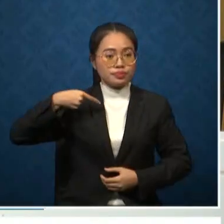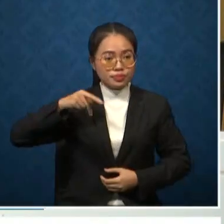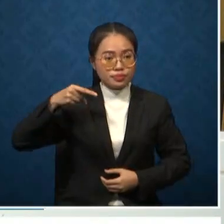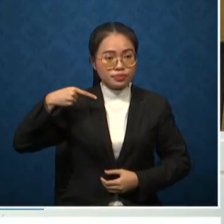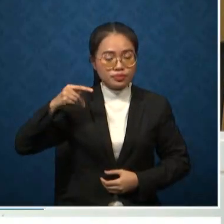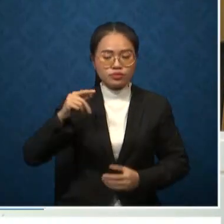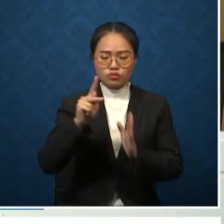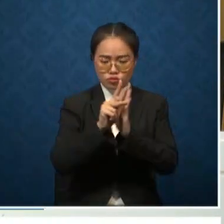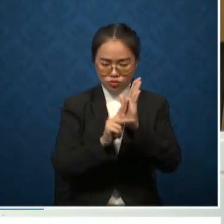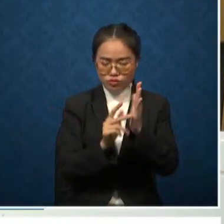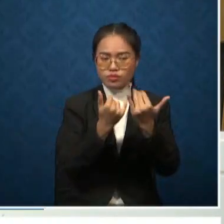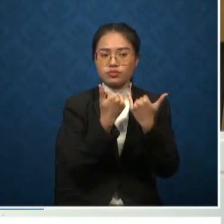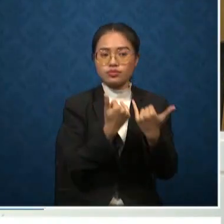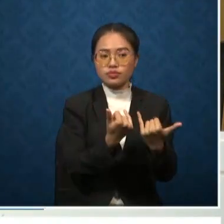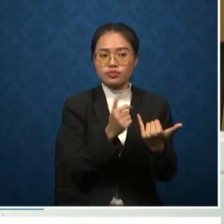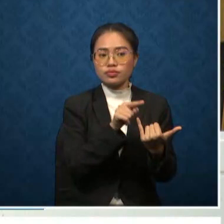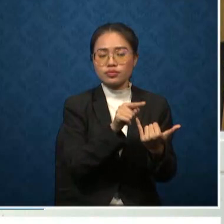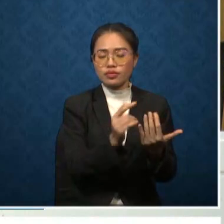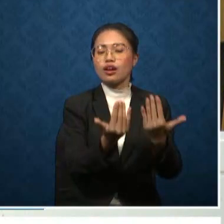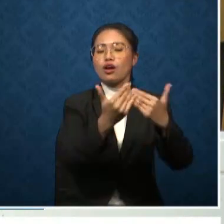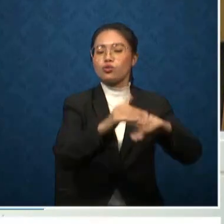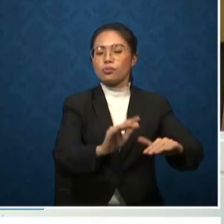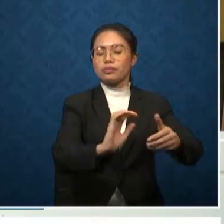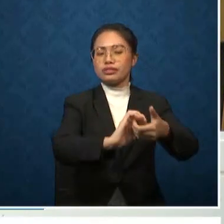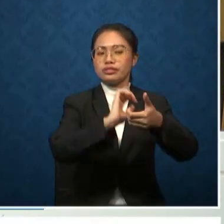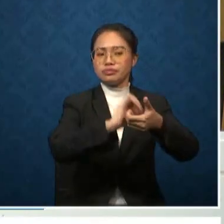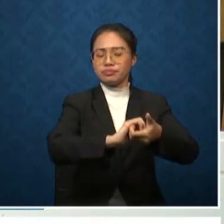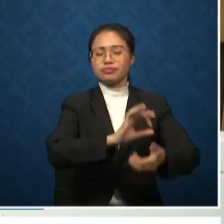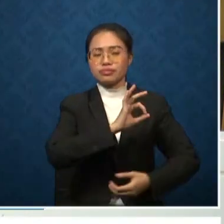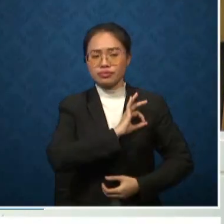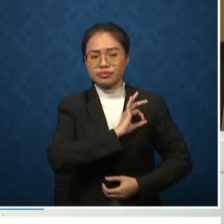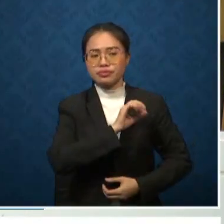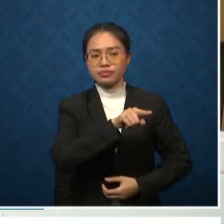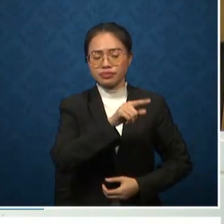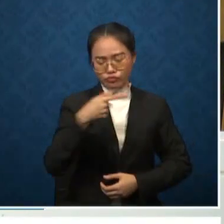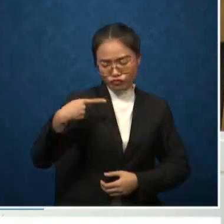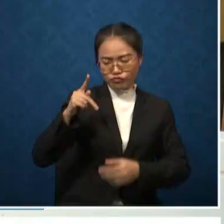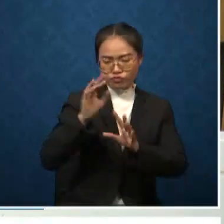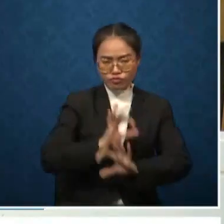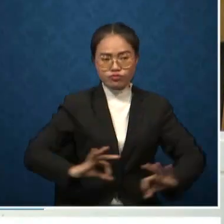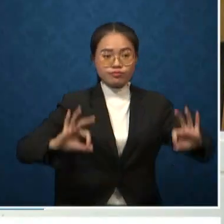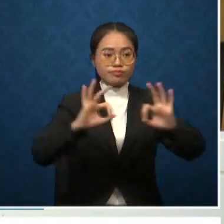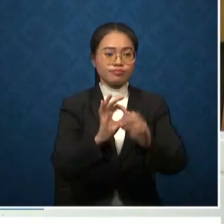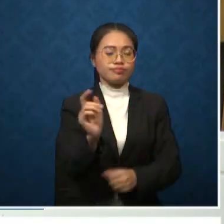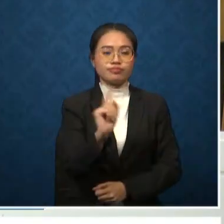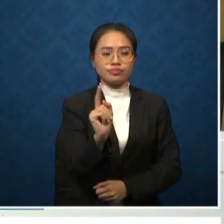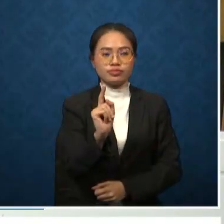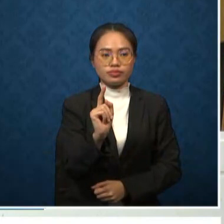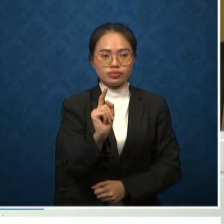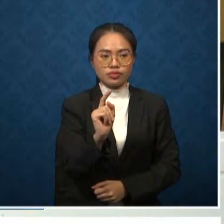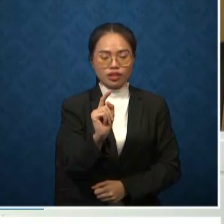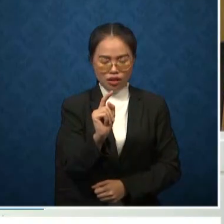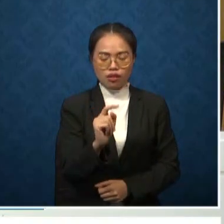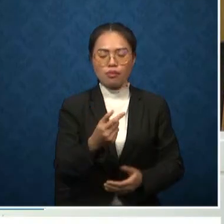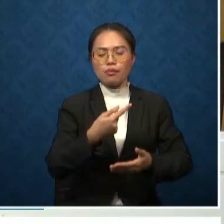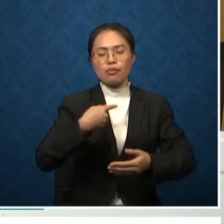การมีกฎหมายฉบับนี้แล้วก็เรื่องของการเข้าร่วมเป็นภาคีสมาชิกนั้นประโยชน์ที่สำคัญก็คือประโยชน์สูงสุดของประเทศของทุกประเท